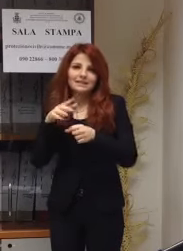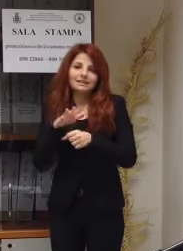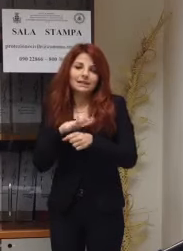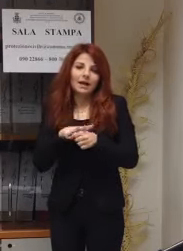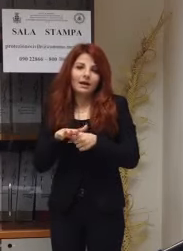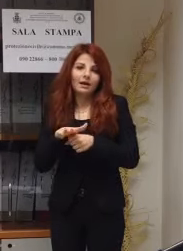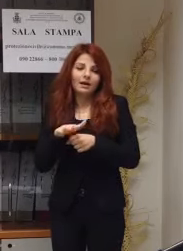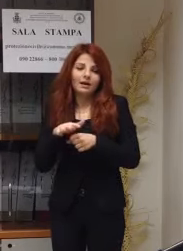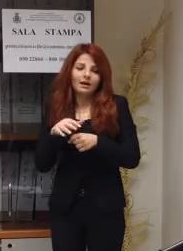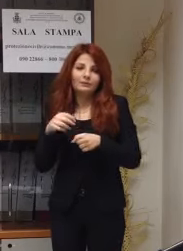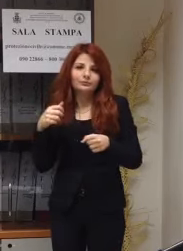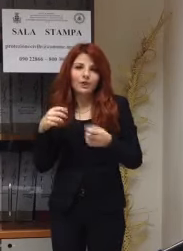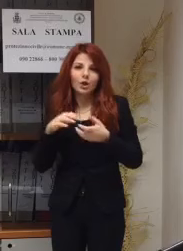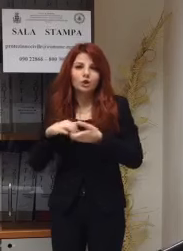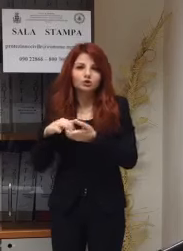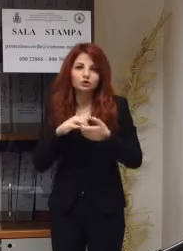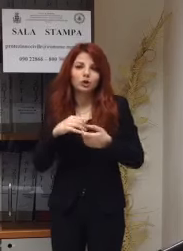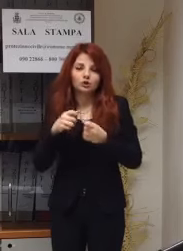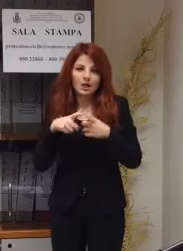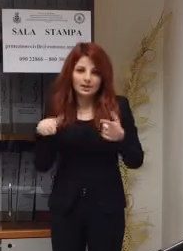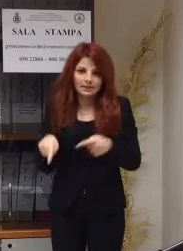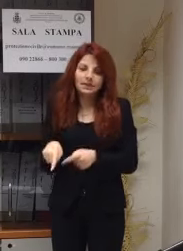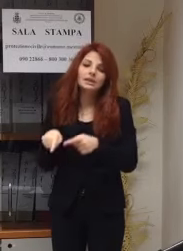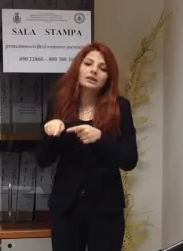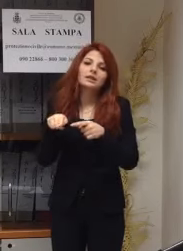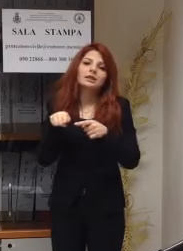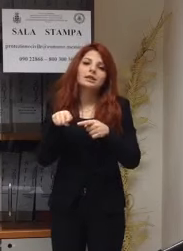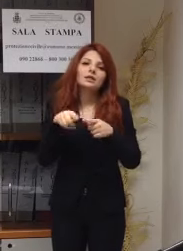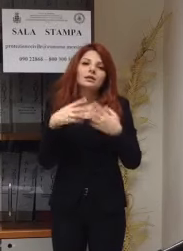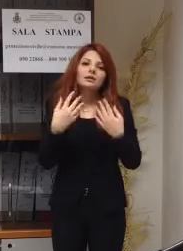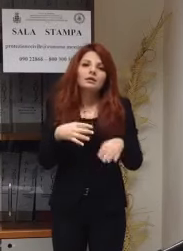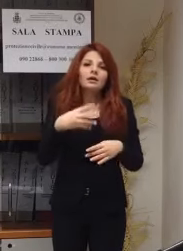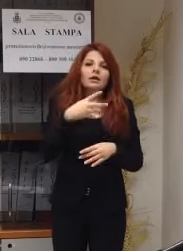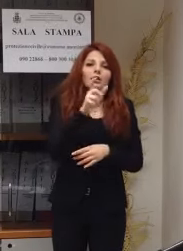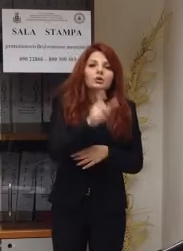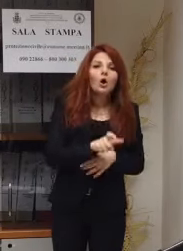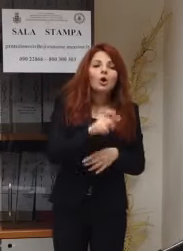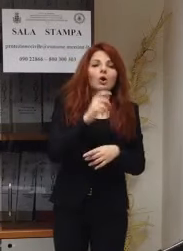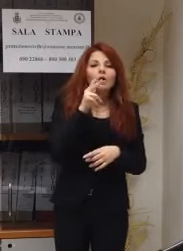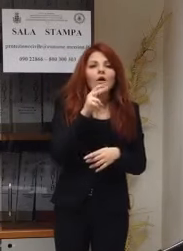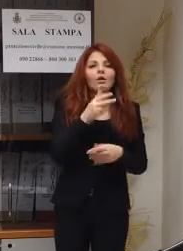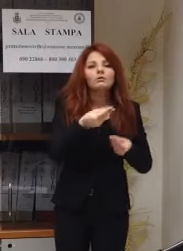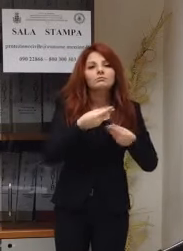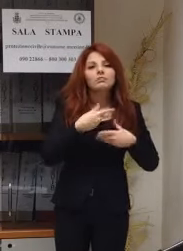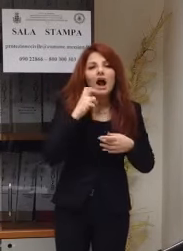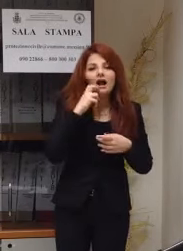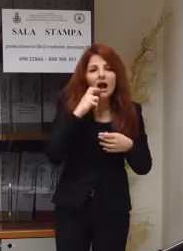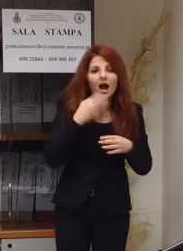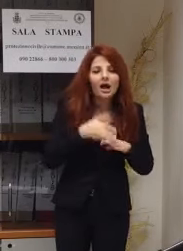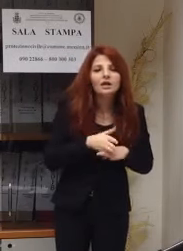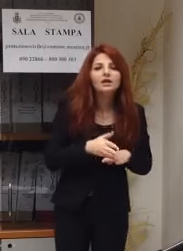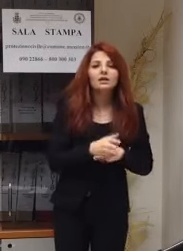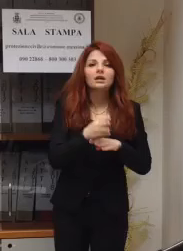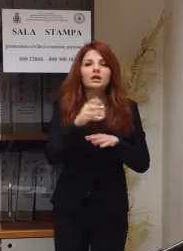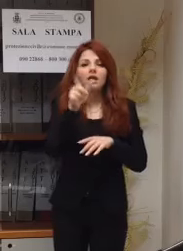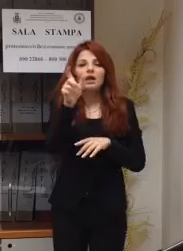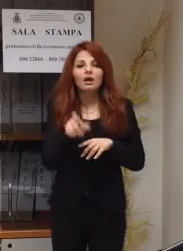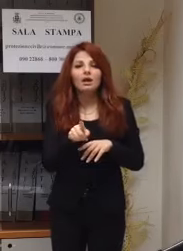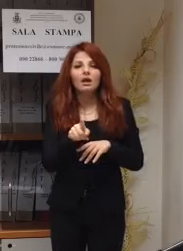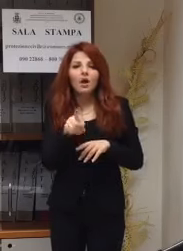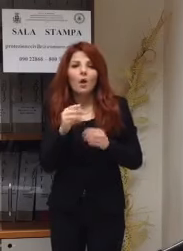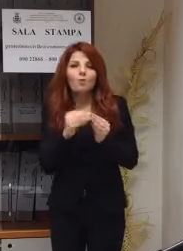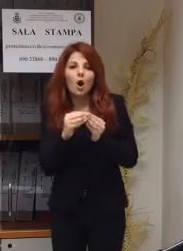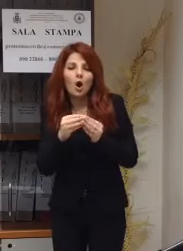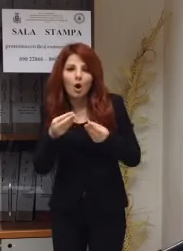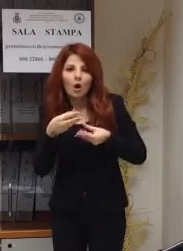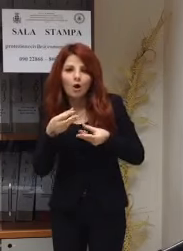Vastasi. E la signora Melania Greco ha donato della carne, il signor Presti Antonino di Castanea 300 uova, l'associazione Unione